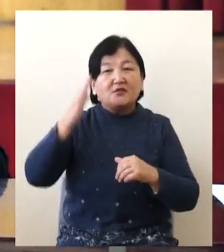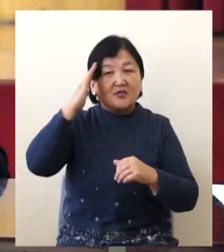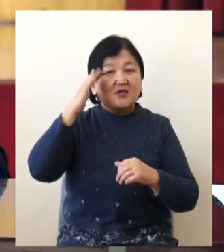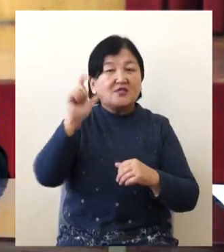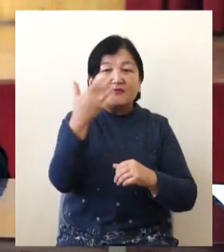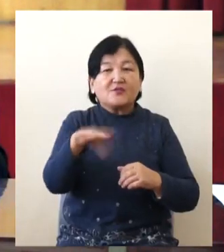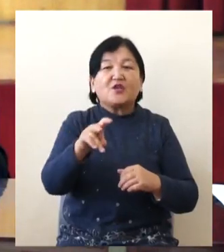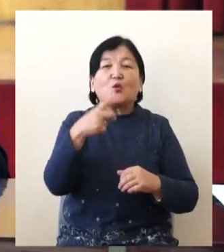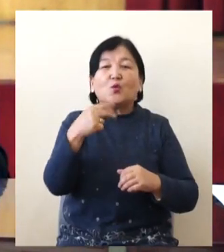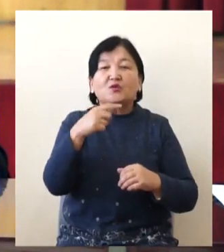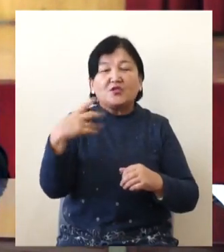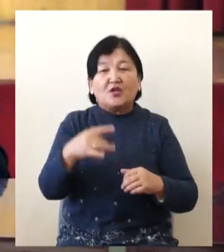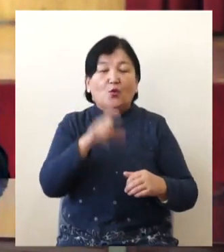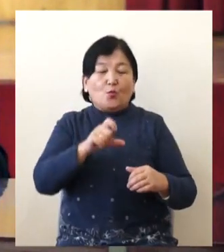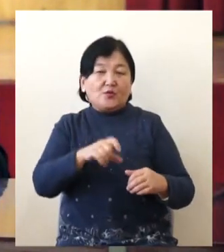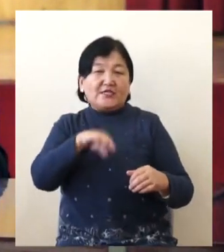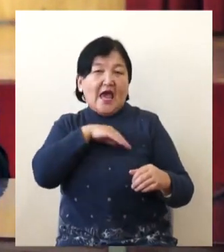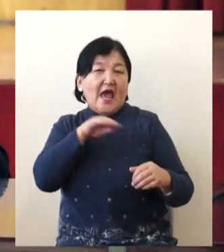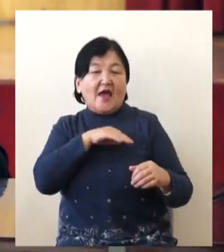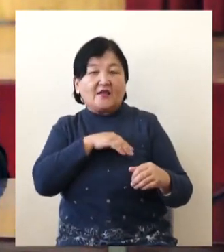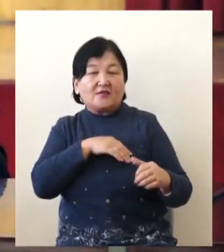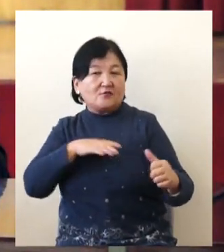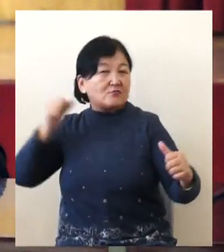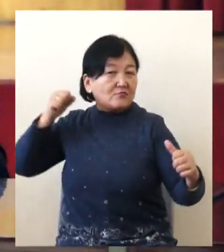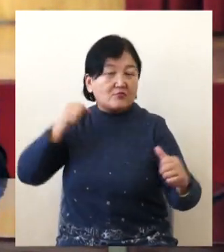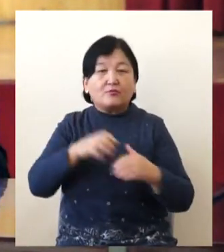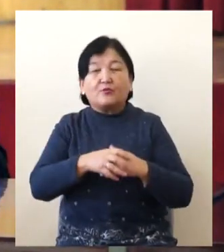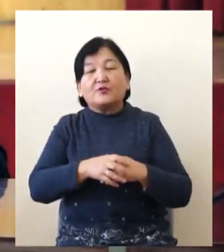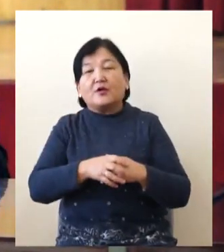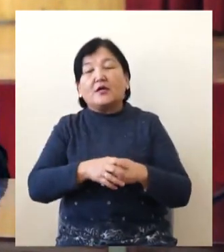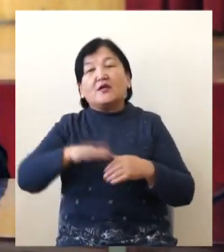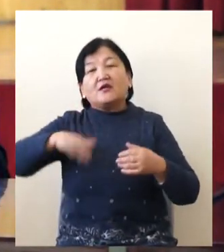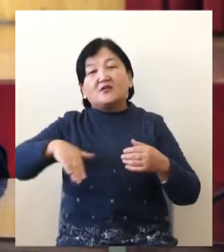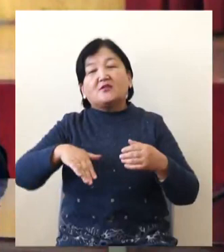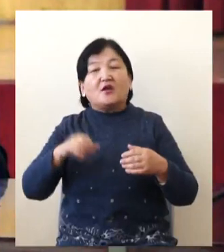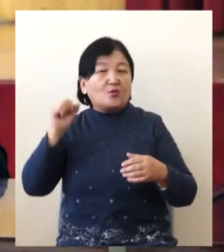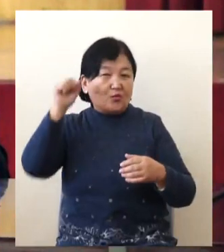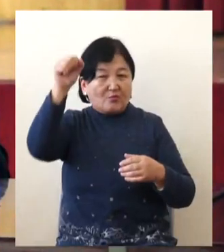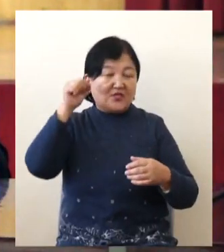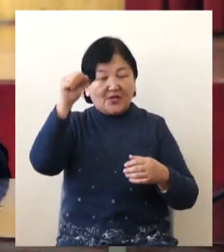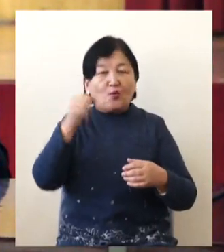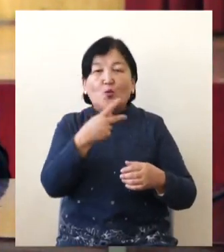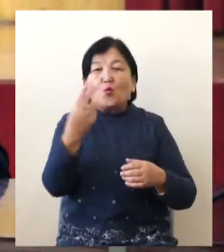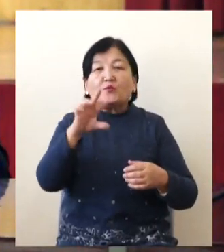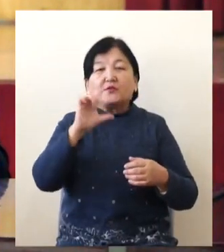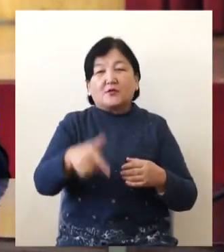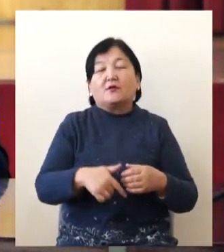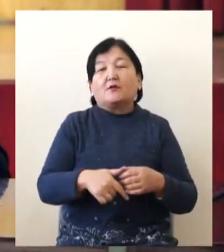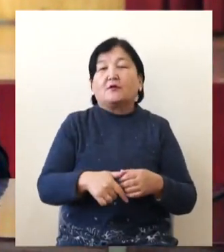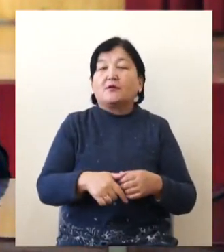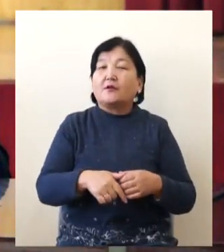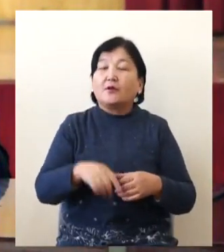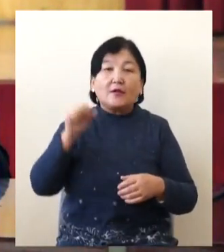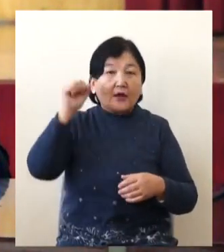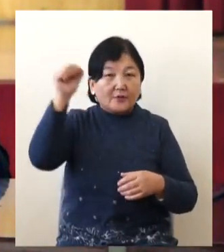хүчээр иргэдээ айлган сүрдүүлж эцэст нь үмэн самуу үүсдэг. Тийм учраас энэ